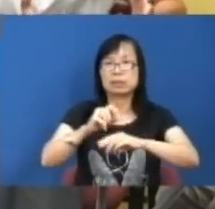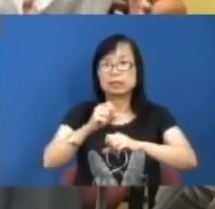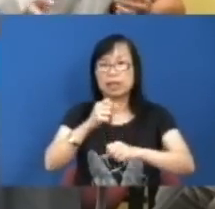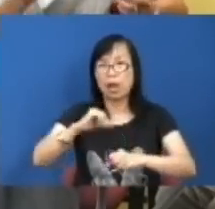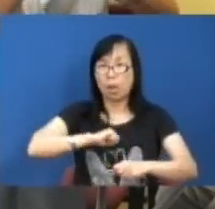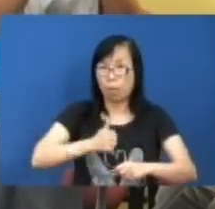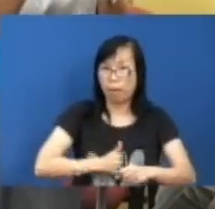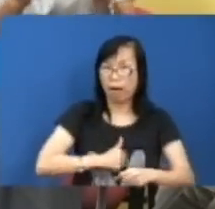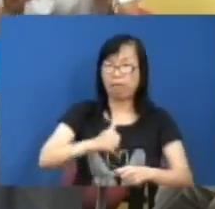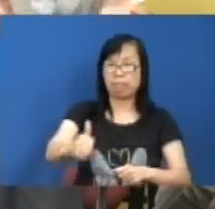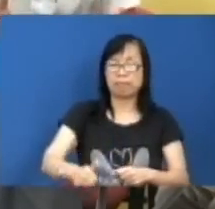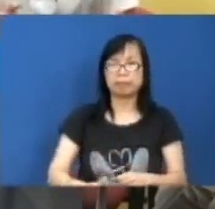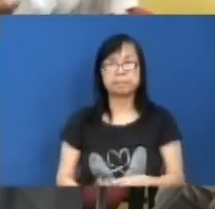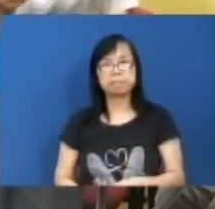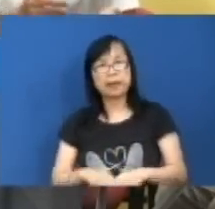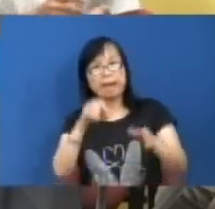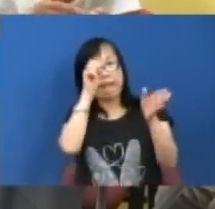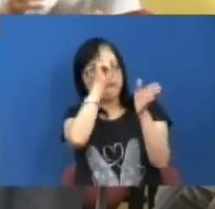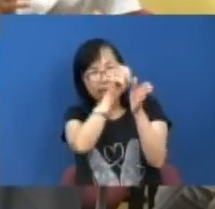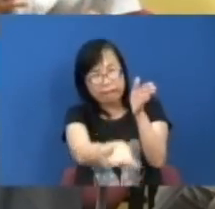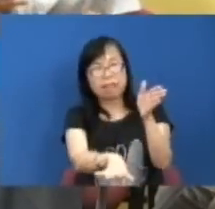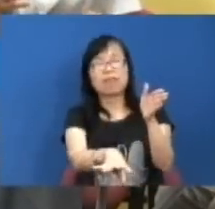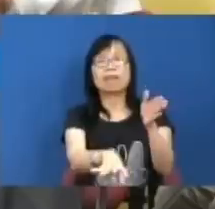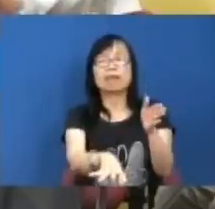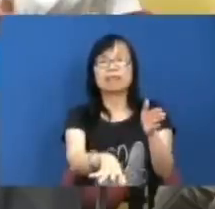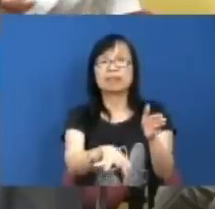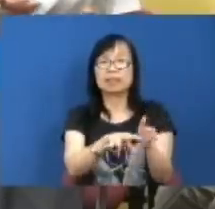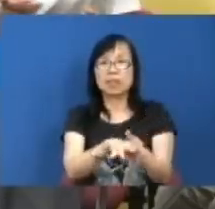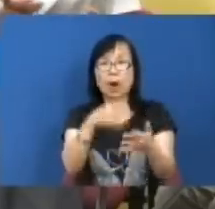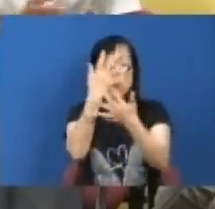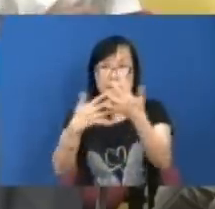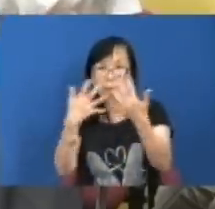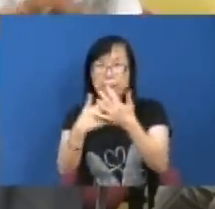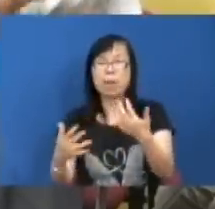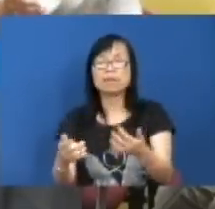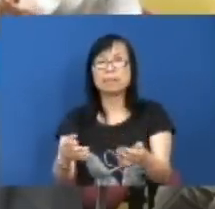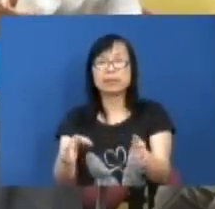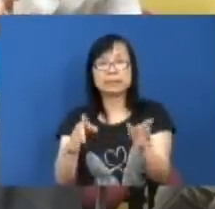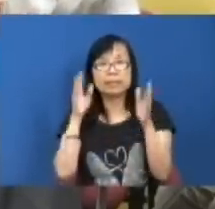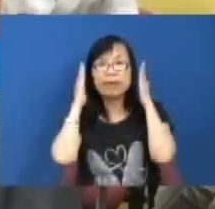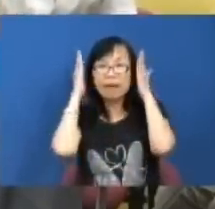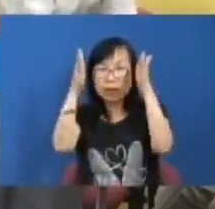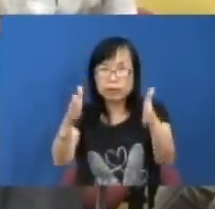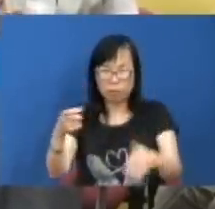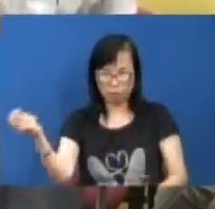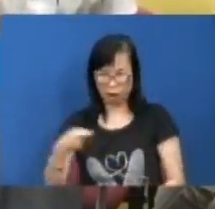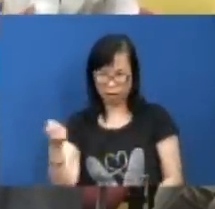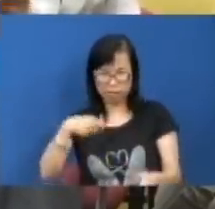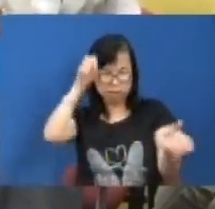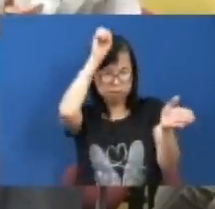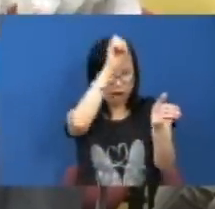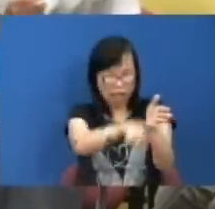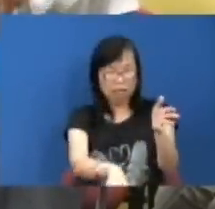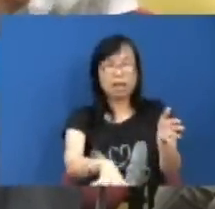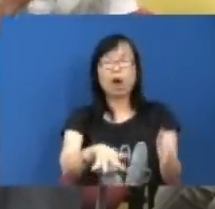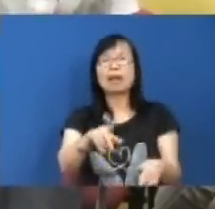油，咁變咗你一幅幅剝落嚟。其實呢個都係我哋即係網友要留意啦。咁如果你見到咦咁快就剝落，即係欠奉